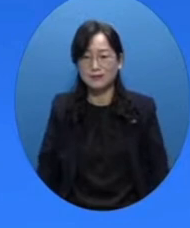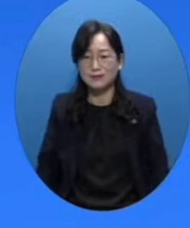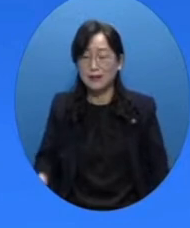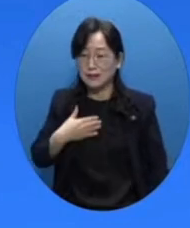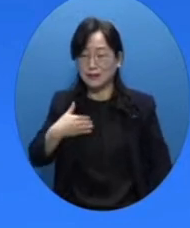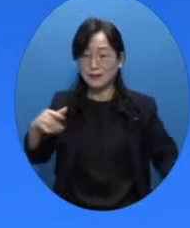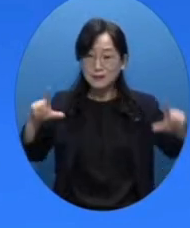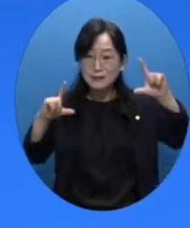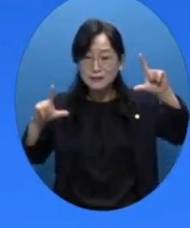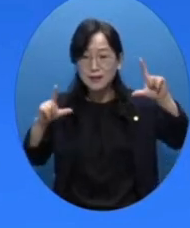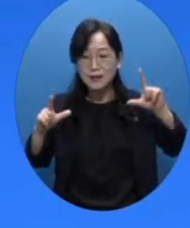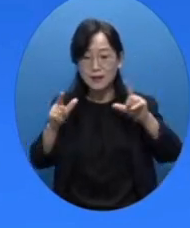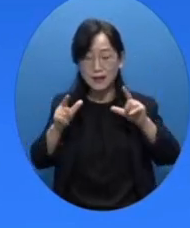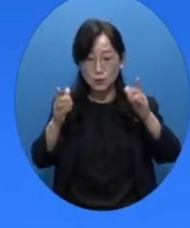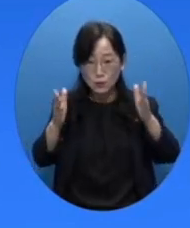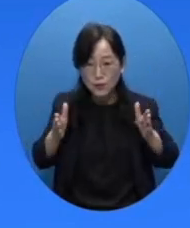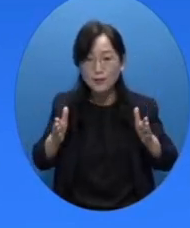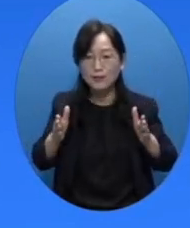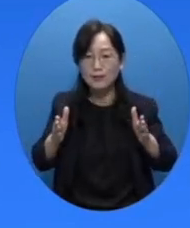내가 네 가는 동안에는